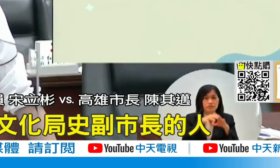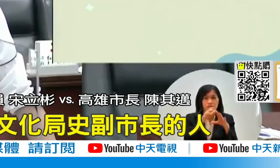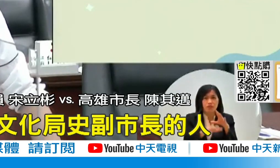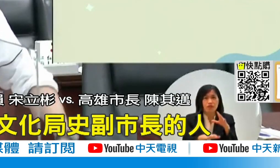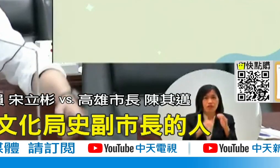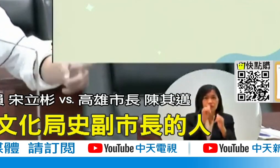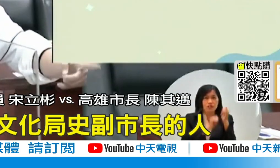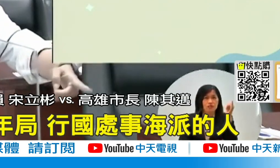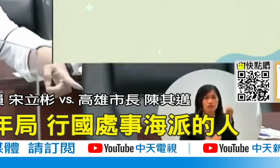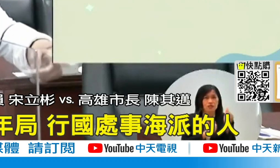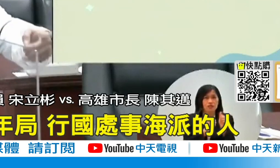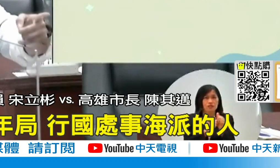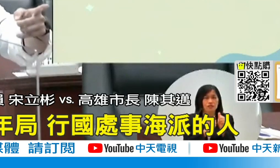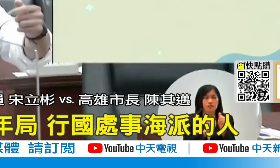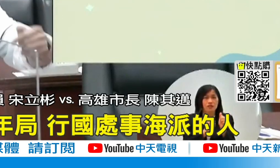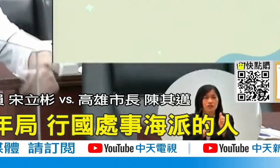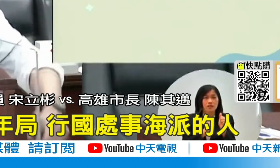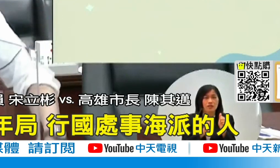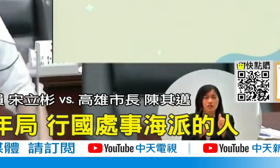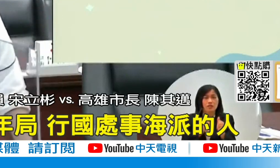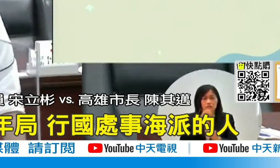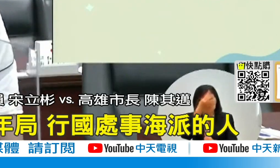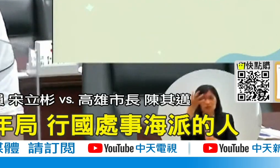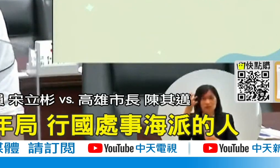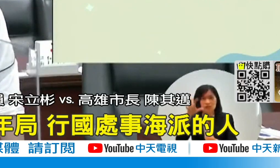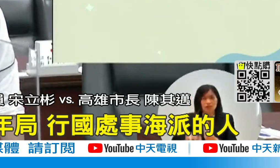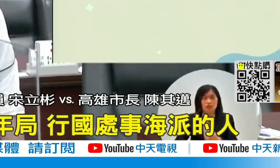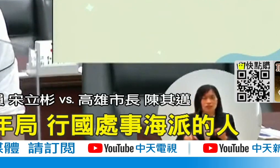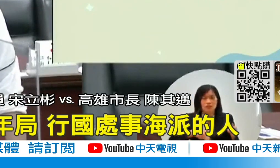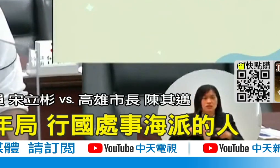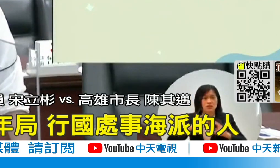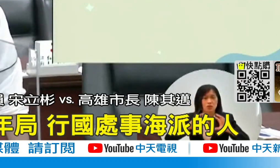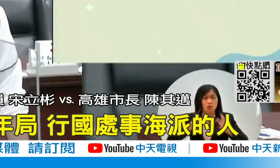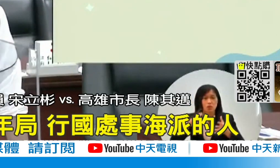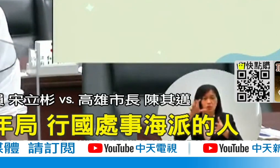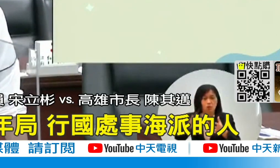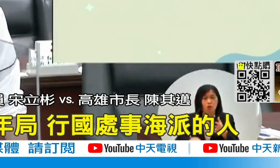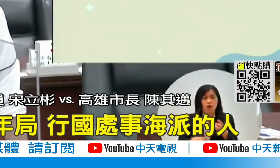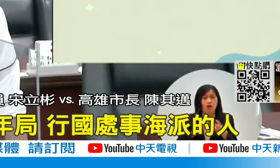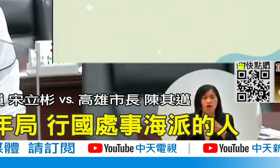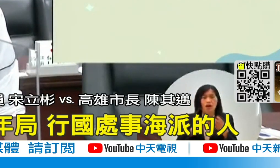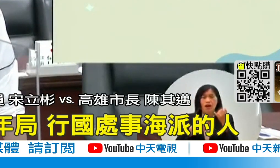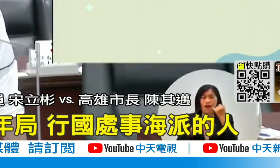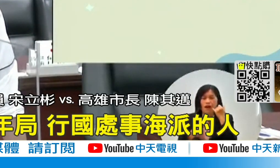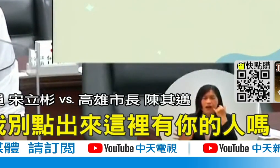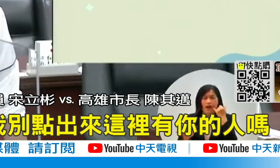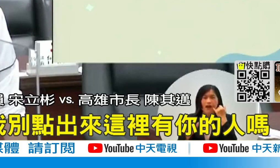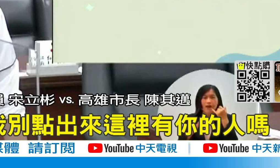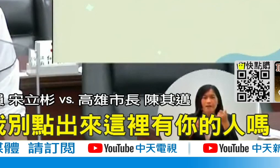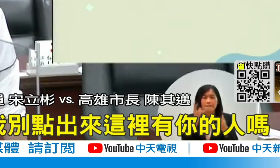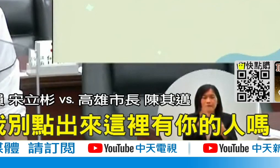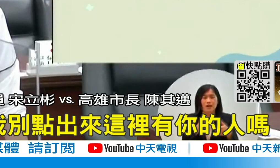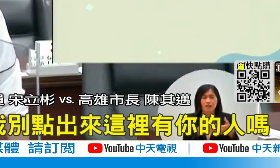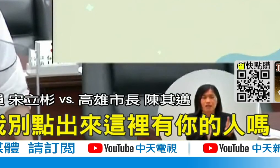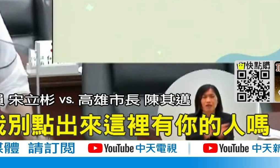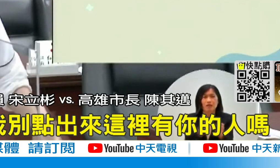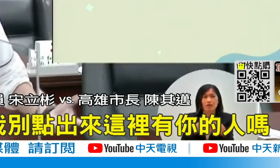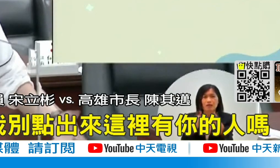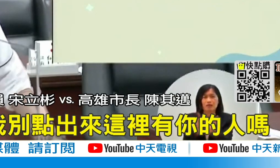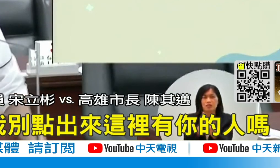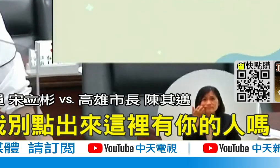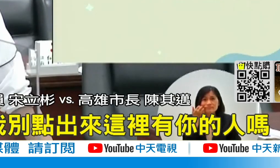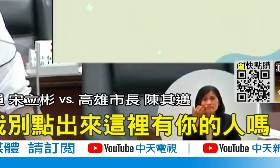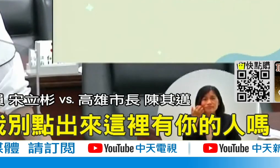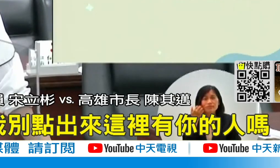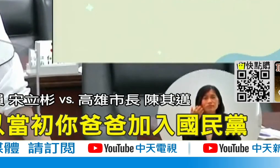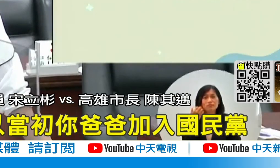副市长个人，青年局行国处海派个人，正正我卖点出来啦，才较有你